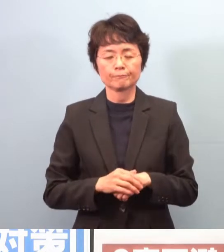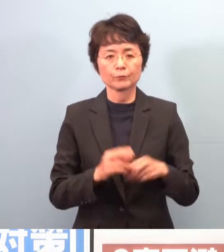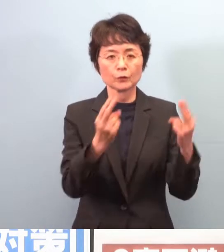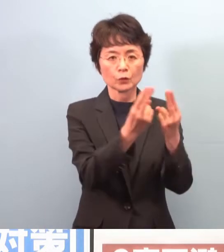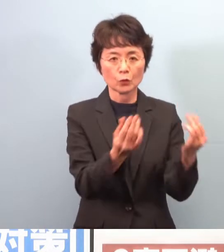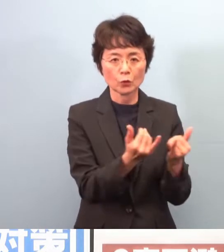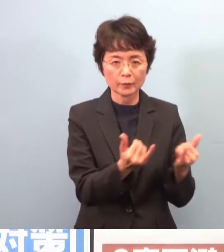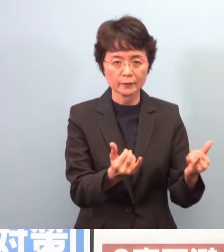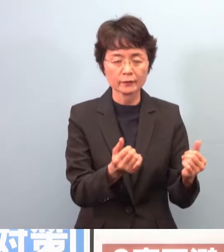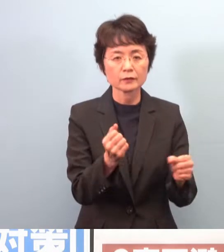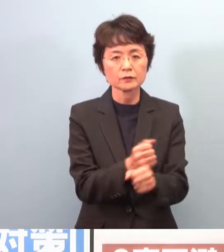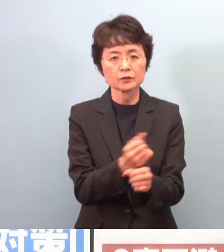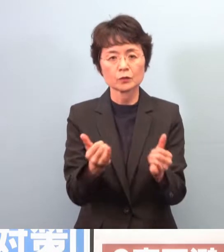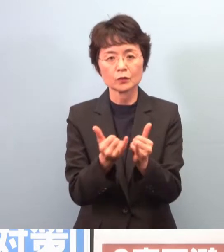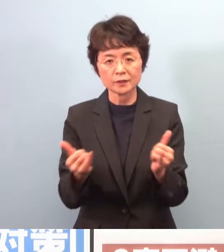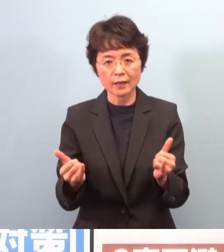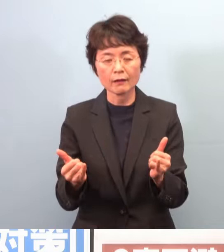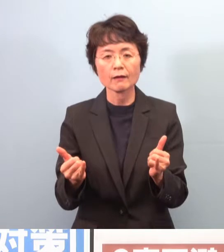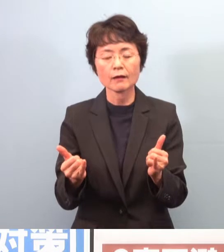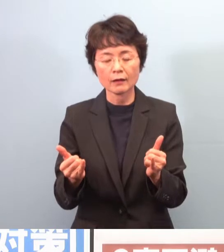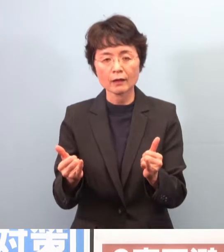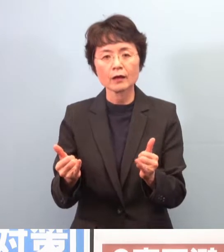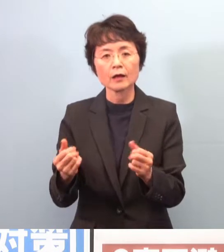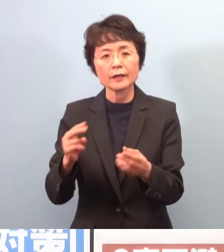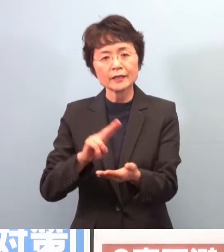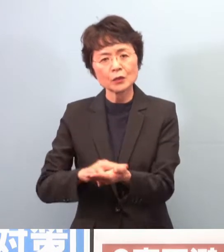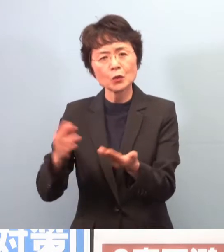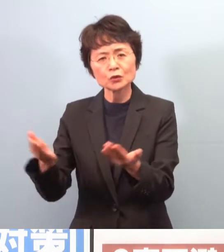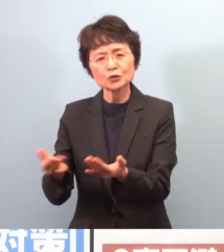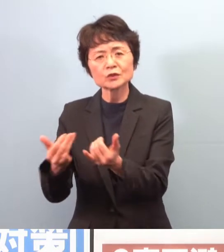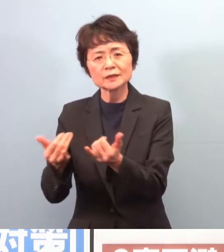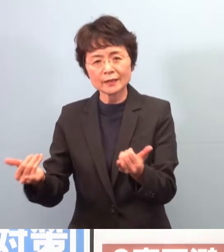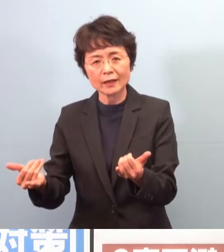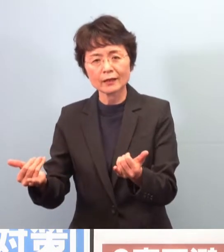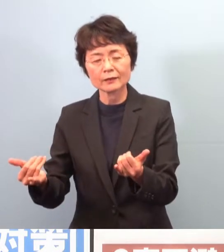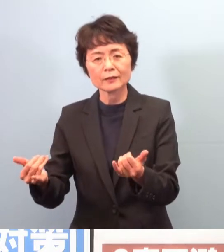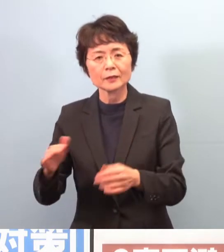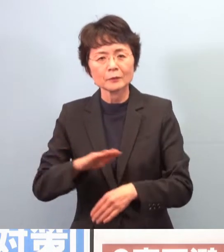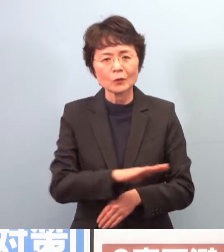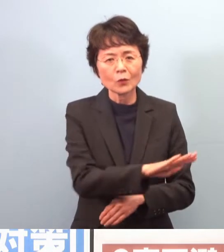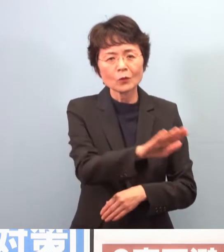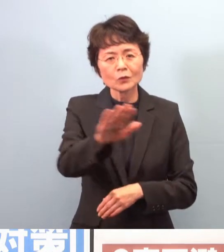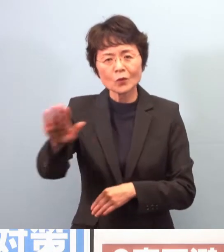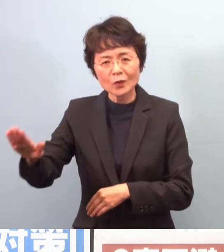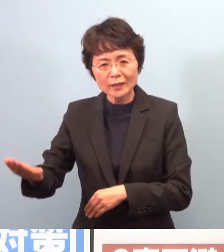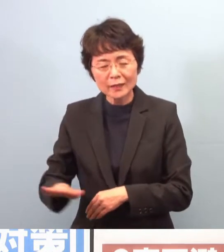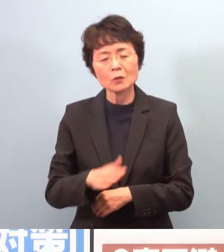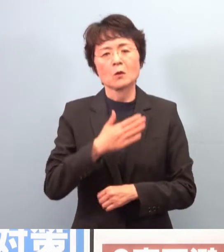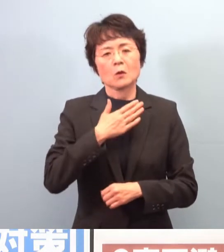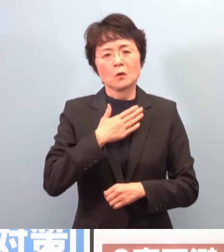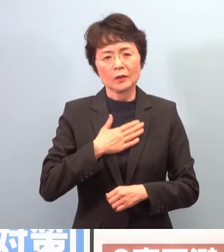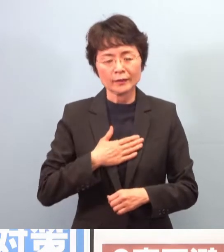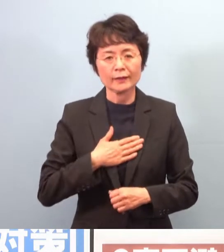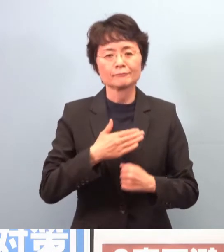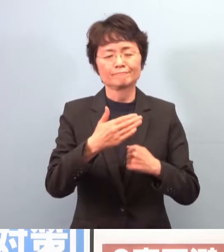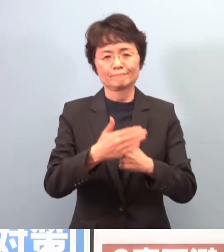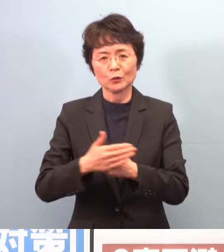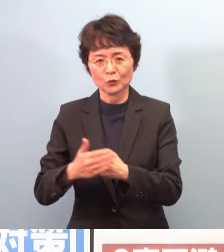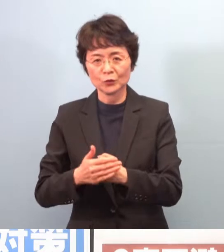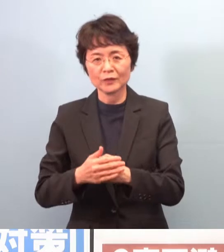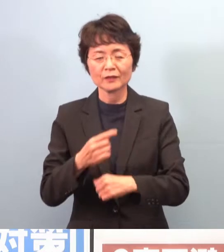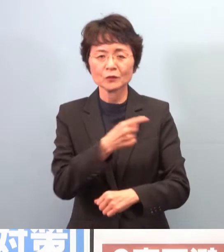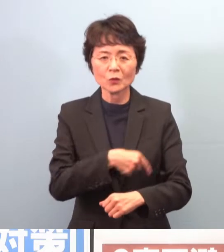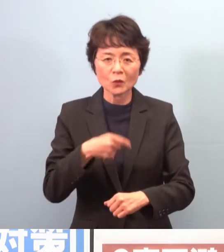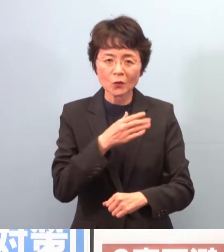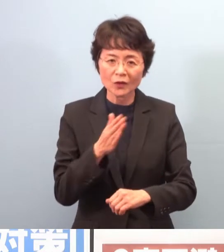。道民の皆様、事業者の方々、そして医療従事者の皆様など、多くの方々のこれまでのご